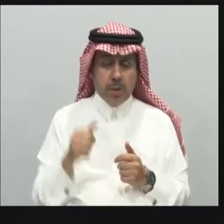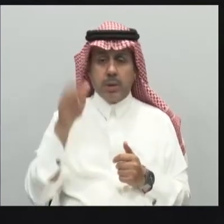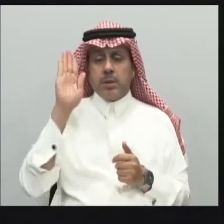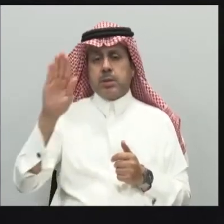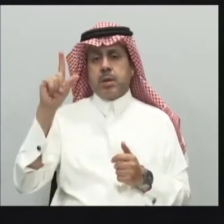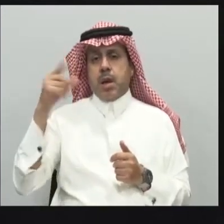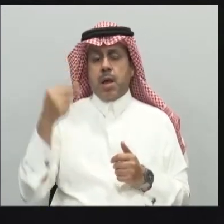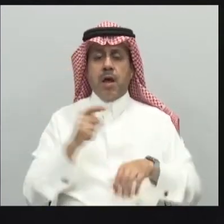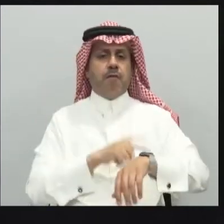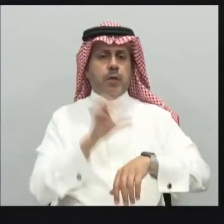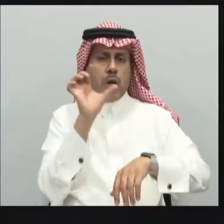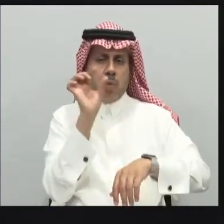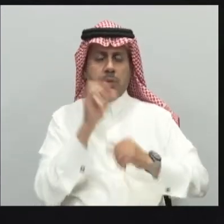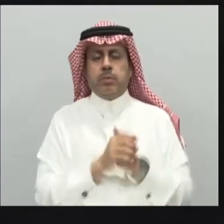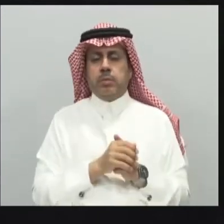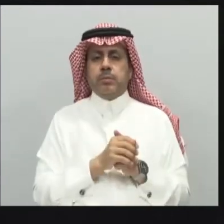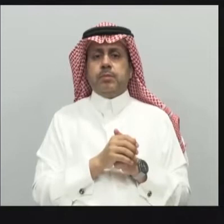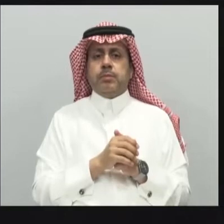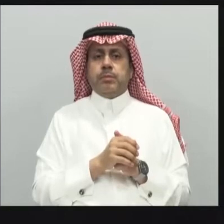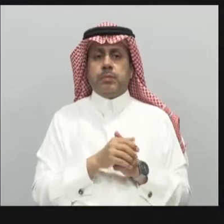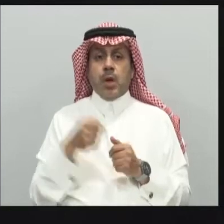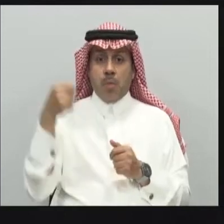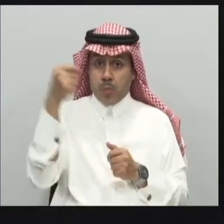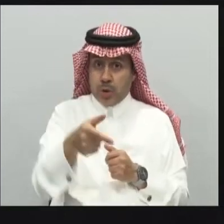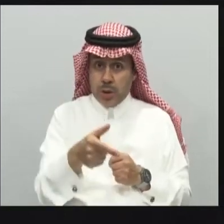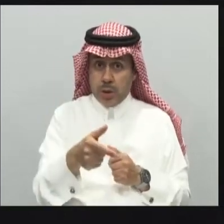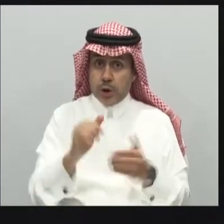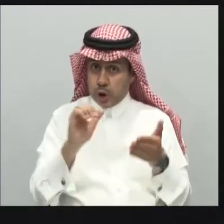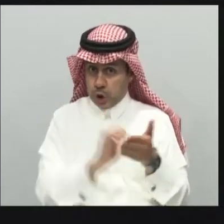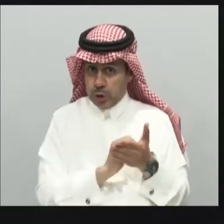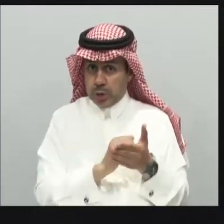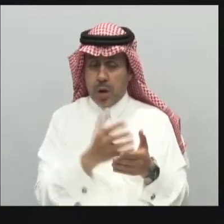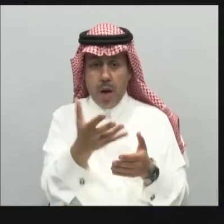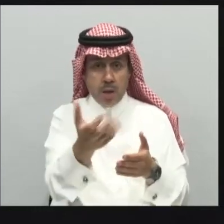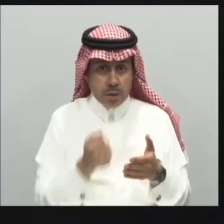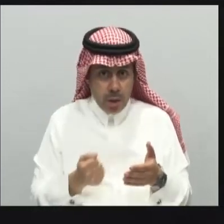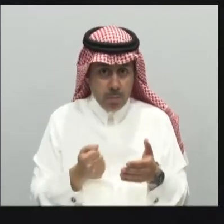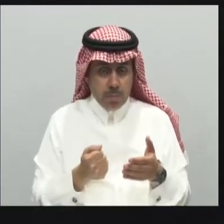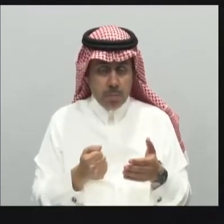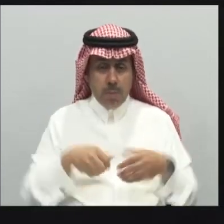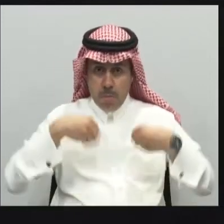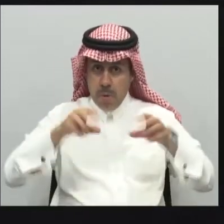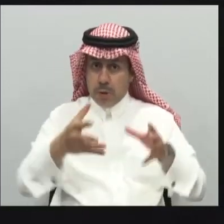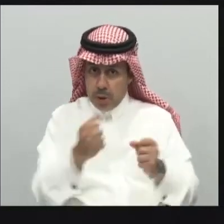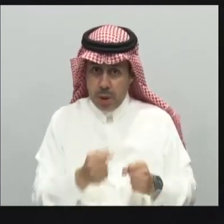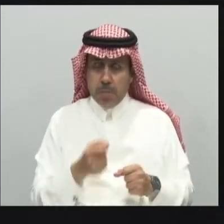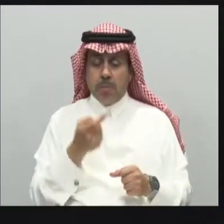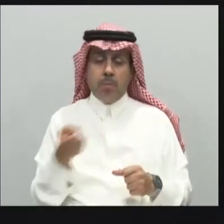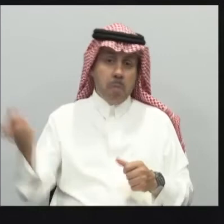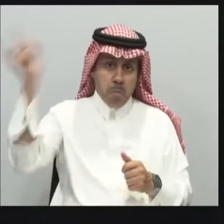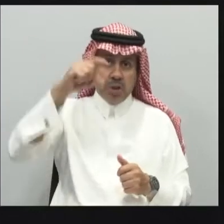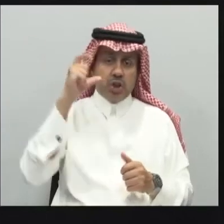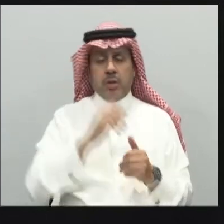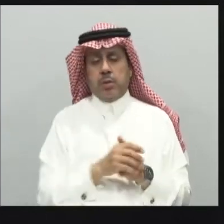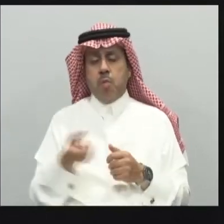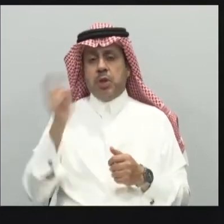يوم محدد يعني يقول المشتري اشترط عليك في هذا البيع ان استلم السلعه بعد شهر او